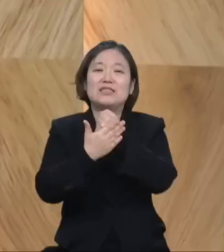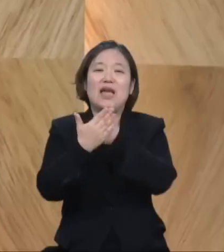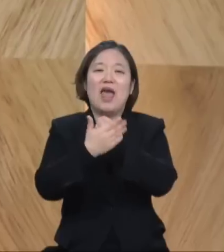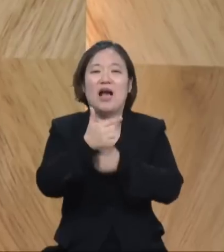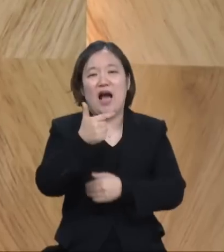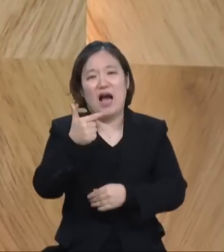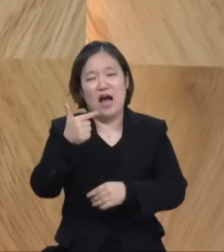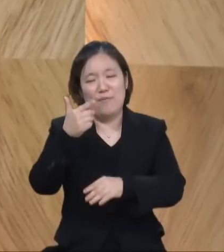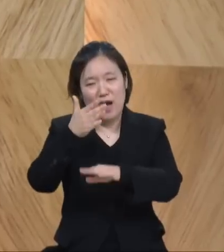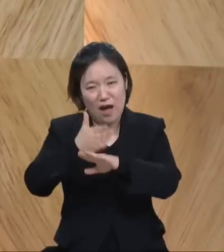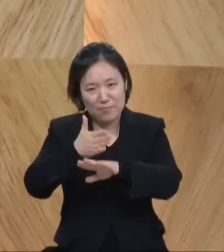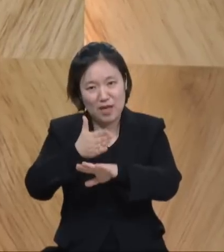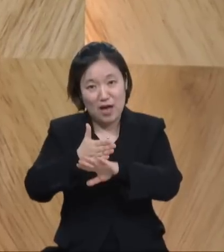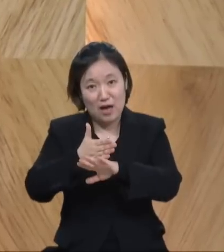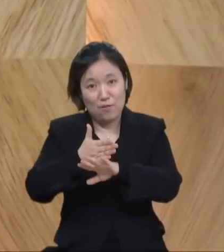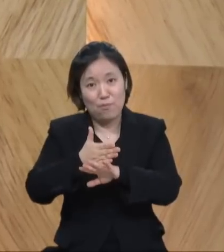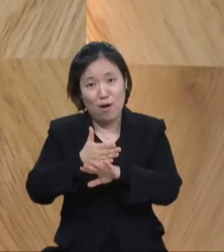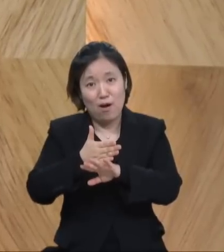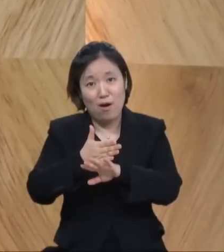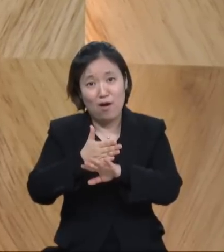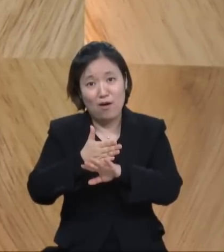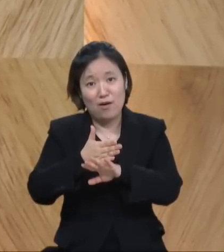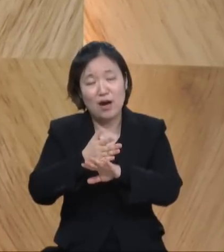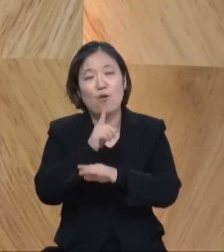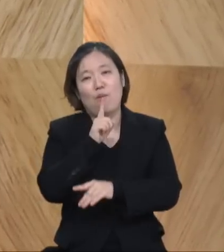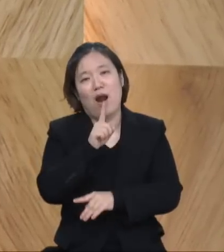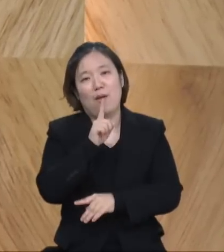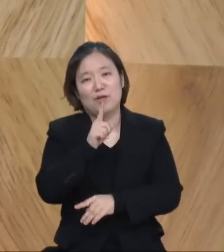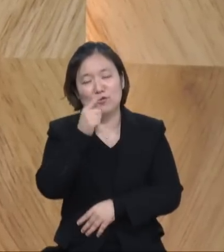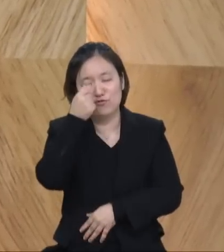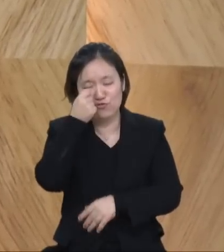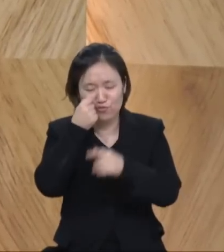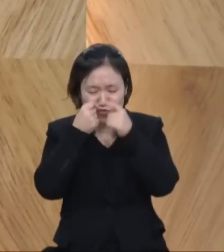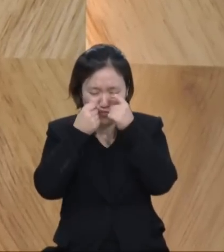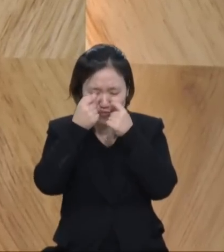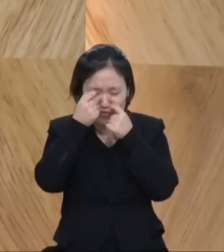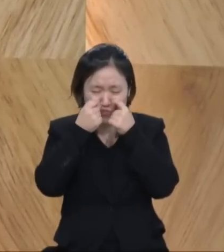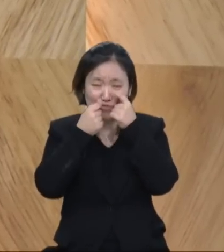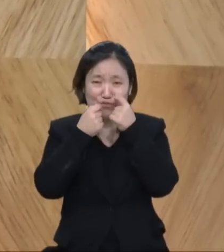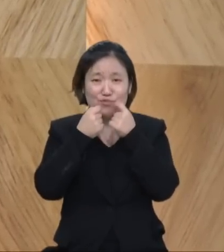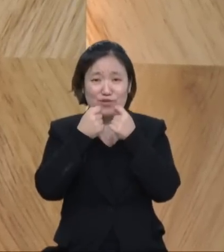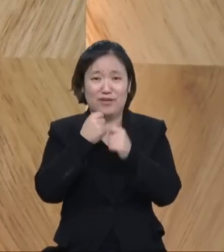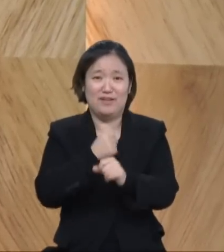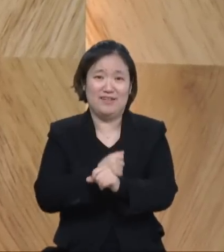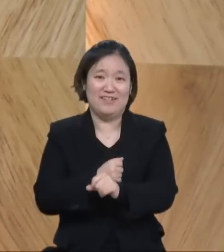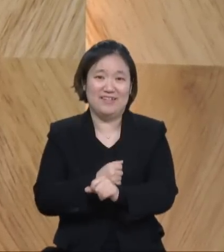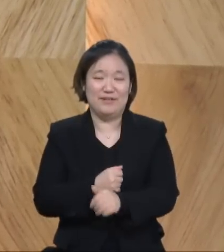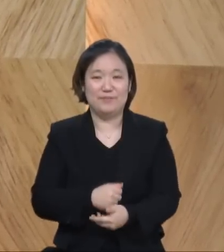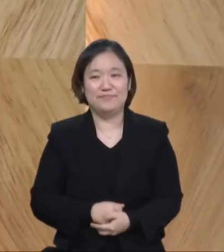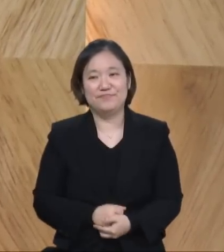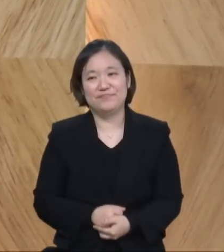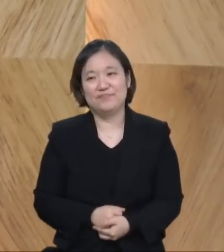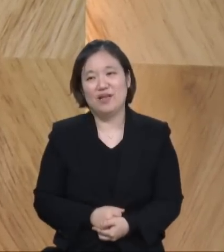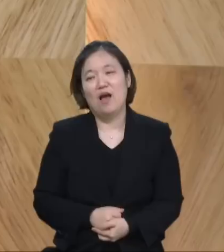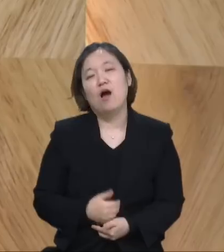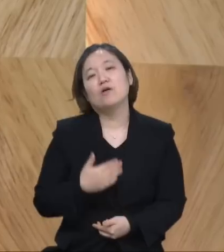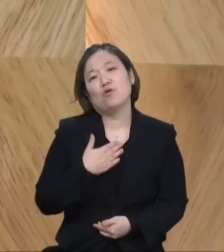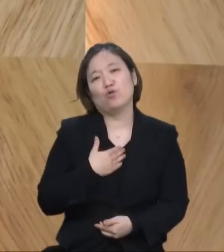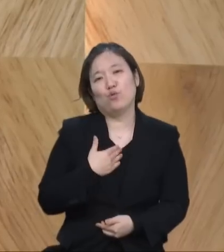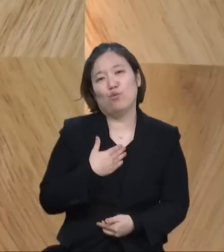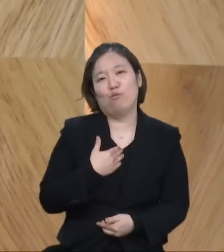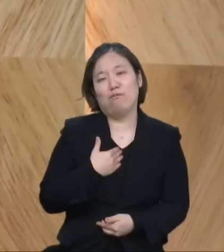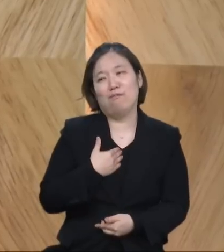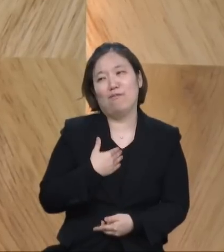이야기를 하시면서 막 눈에 그냥 눈물이 막 고여 가지고 눈물이 막 이렇게 떨어지시더라구요 제가